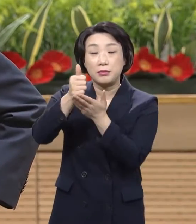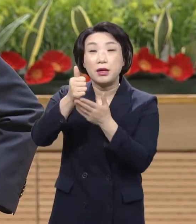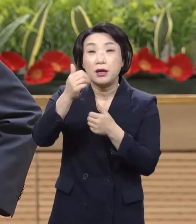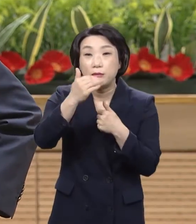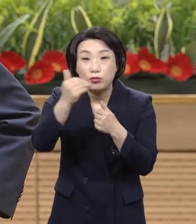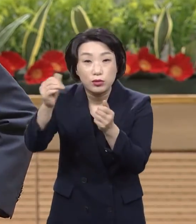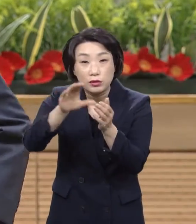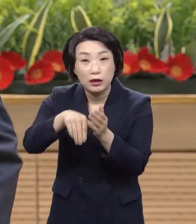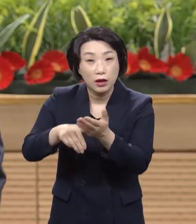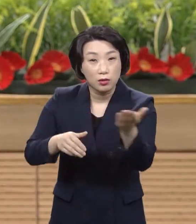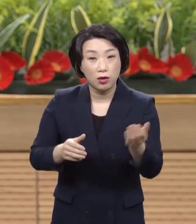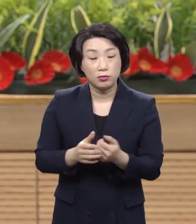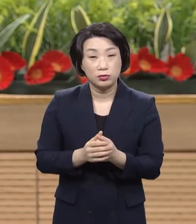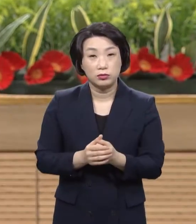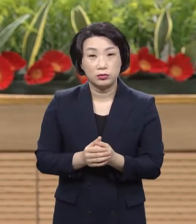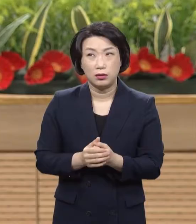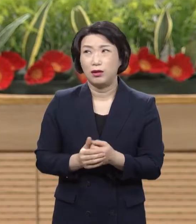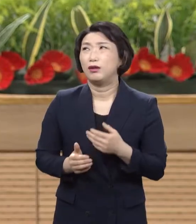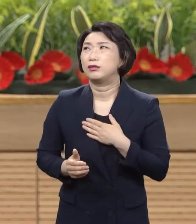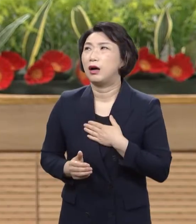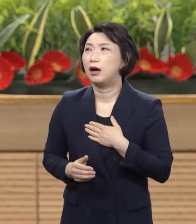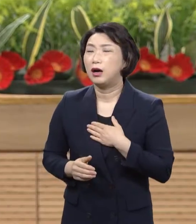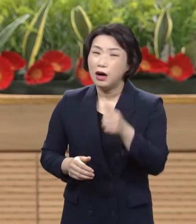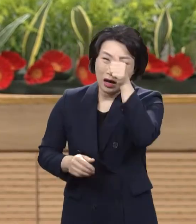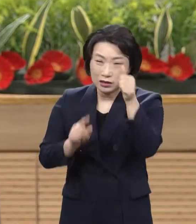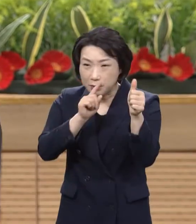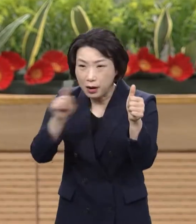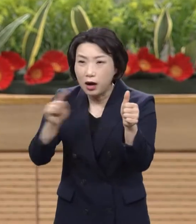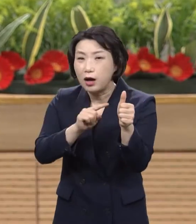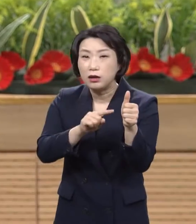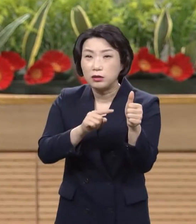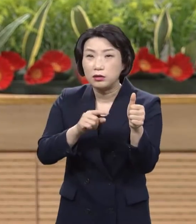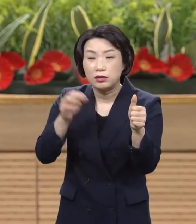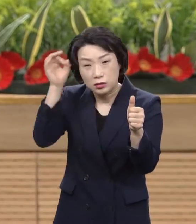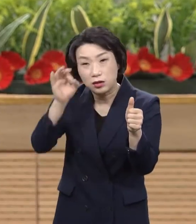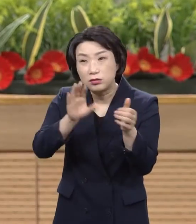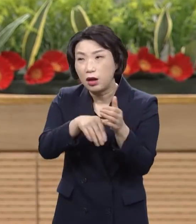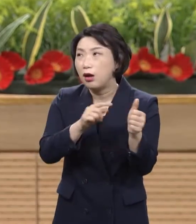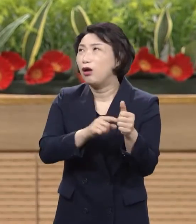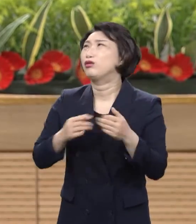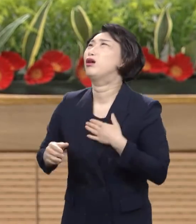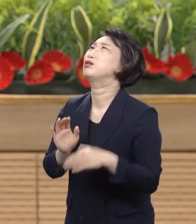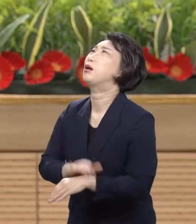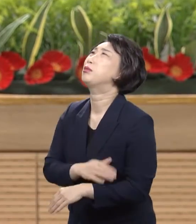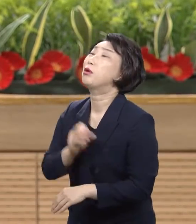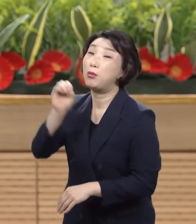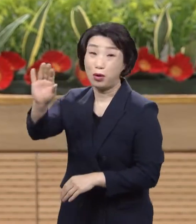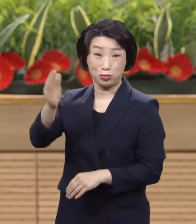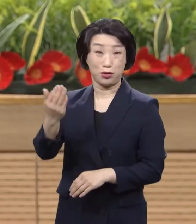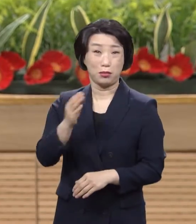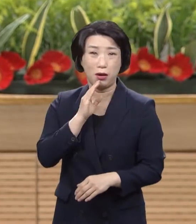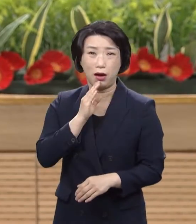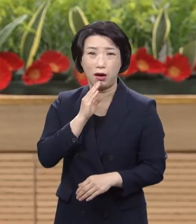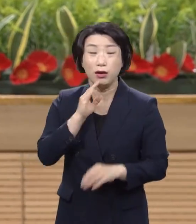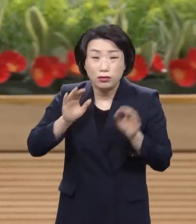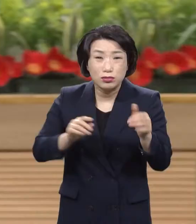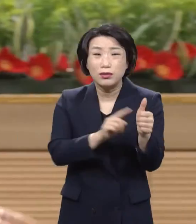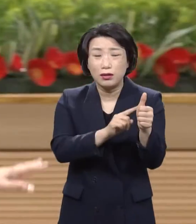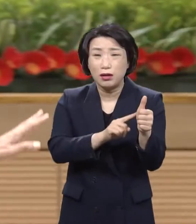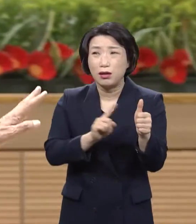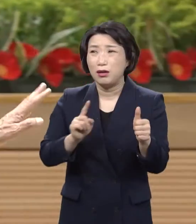부르실 때 잘못했습니다 할 것이지, 제가요